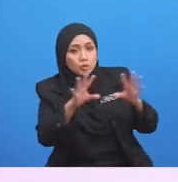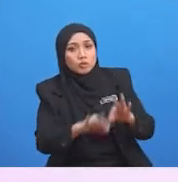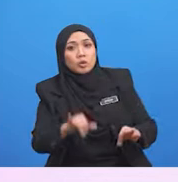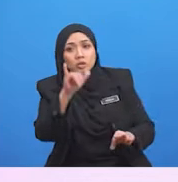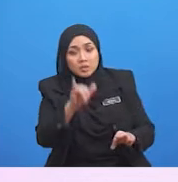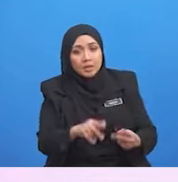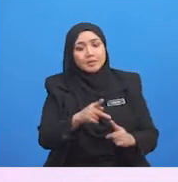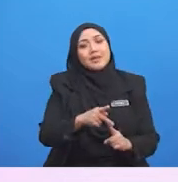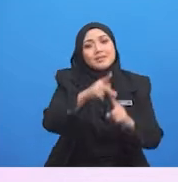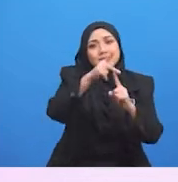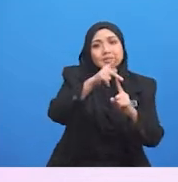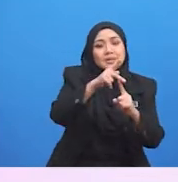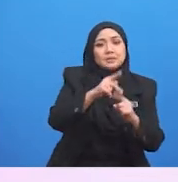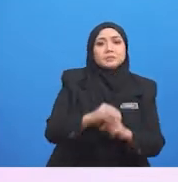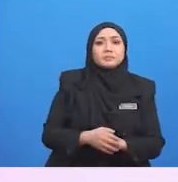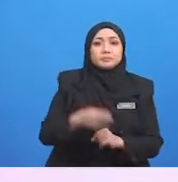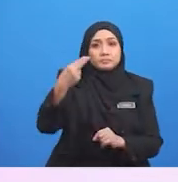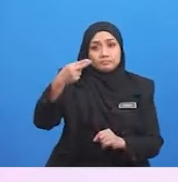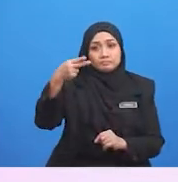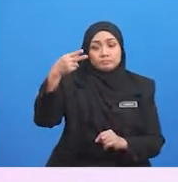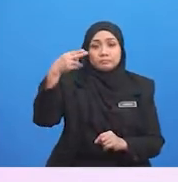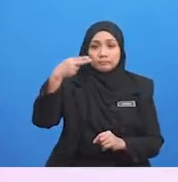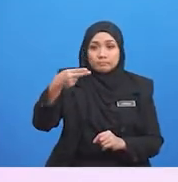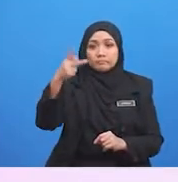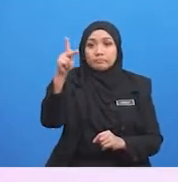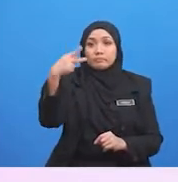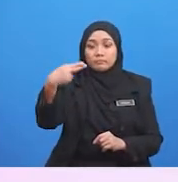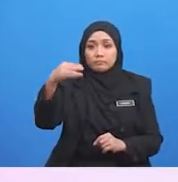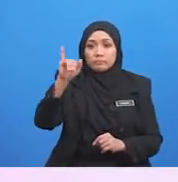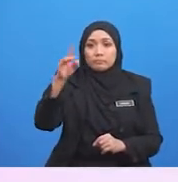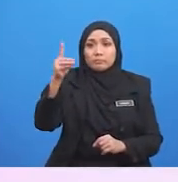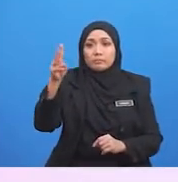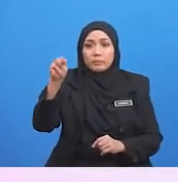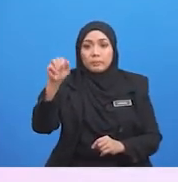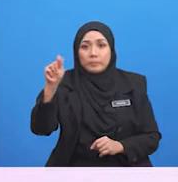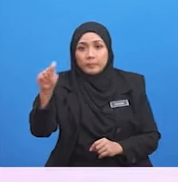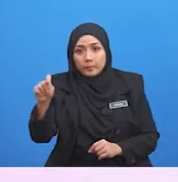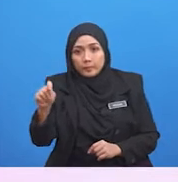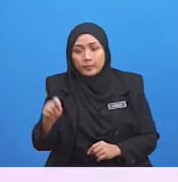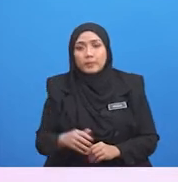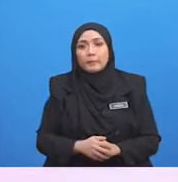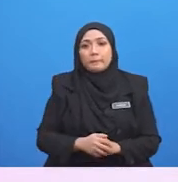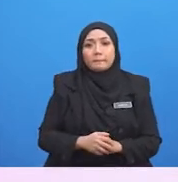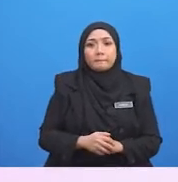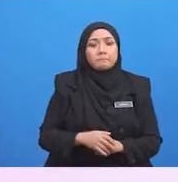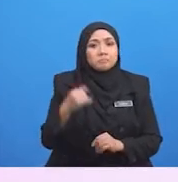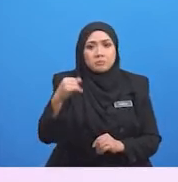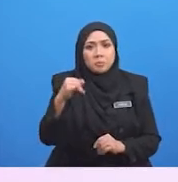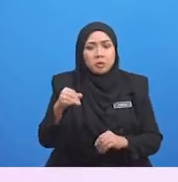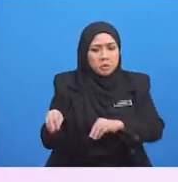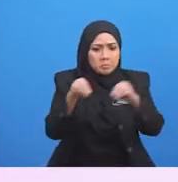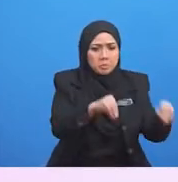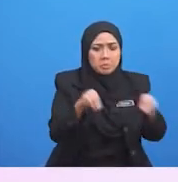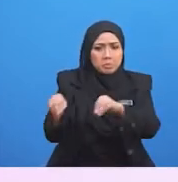khas. Perkhidmatan biasanya memang akan menggunakan saluran agihan ini kerana perkhidmatan tak boleh nak dipindah